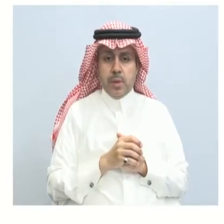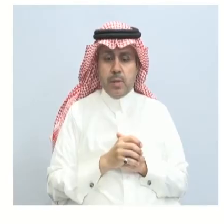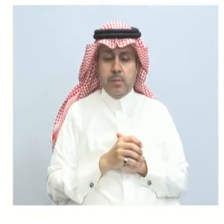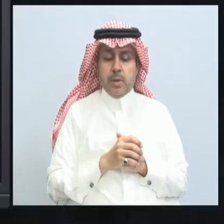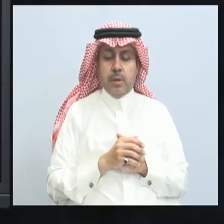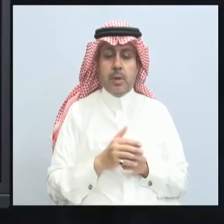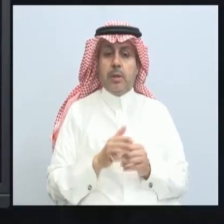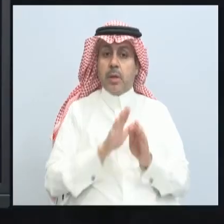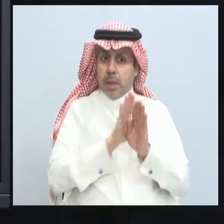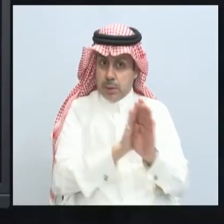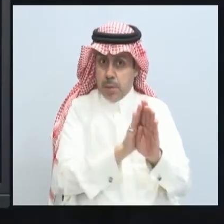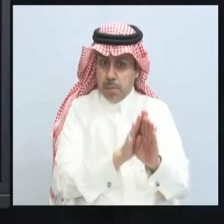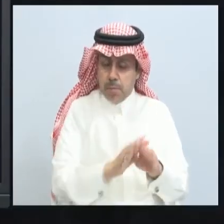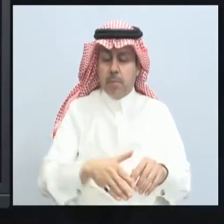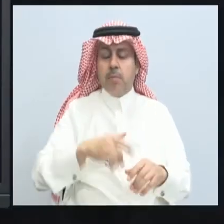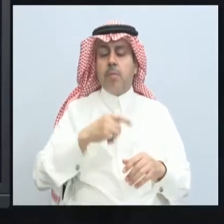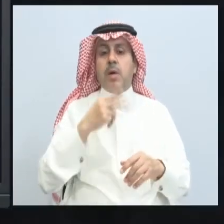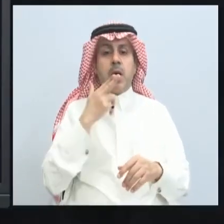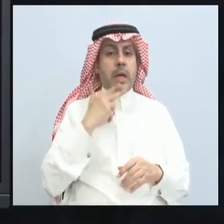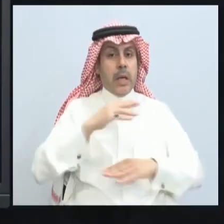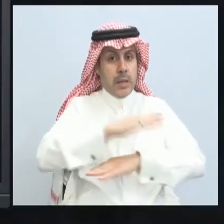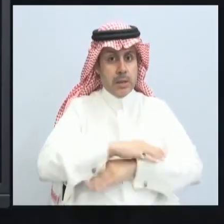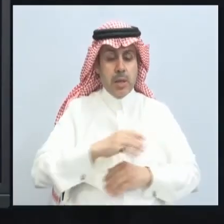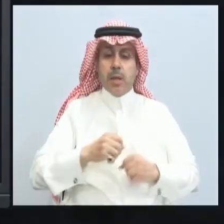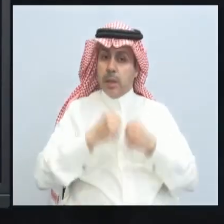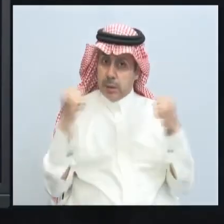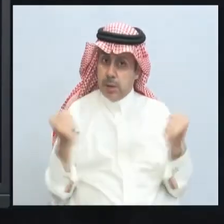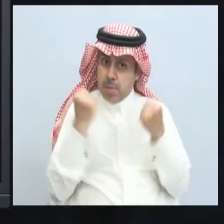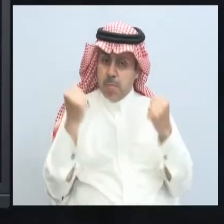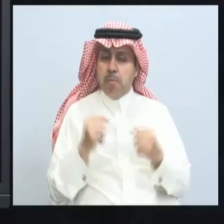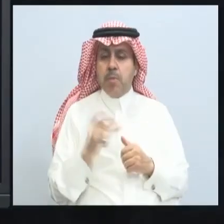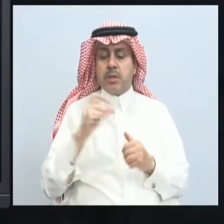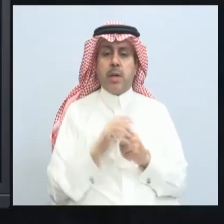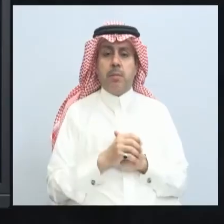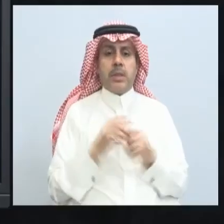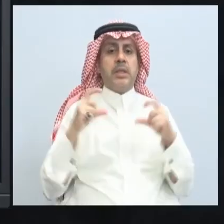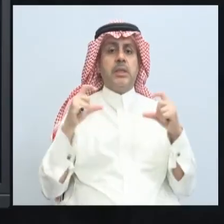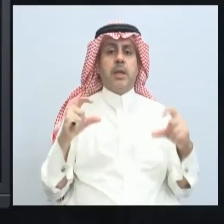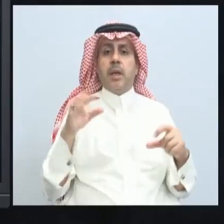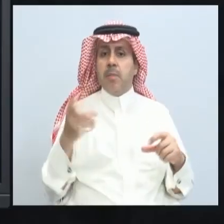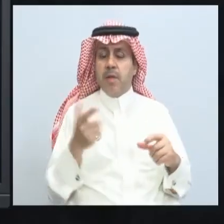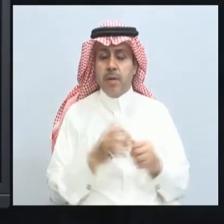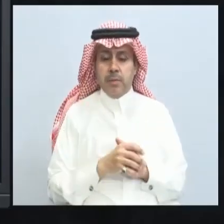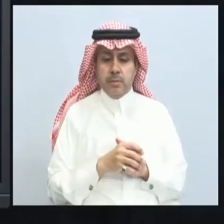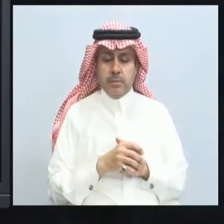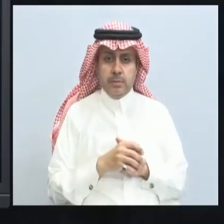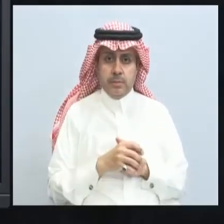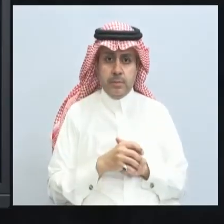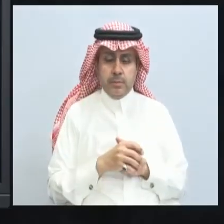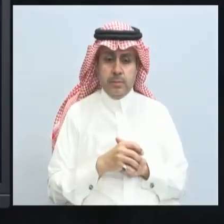اهتم الاسلام بحسن الخلق يدل ذلك على ماذا ماذا تفهم من هذا